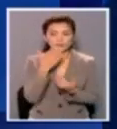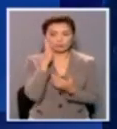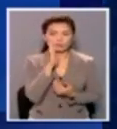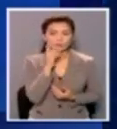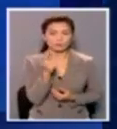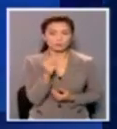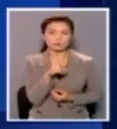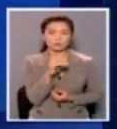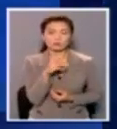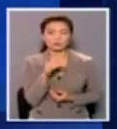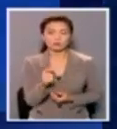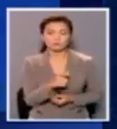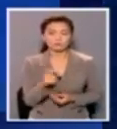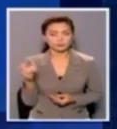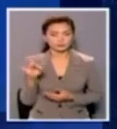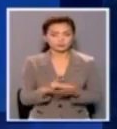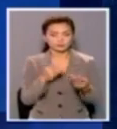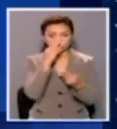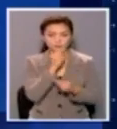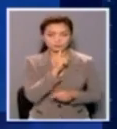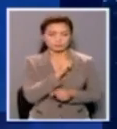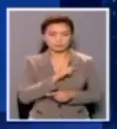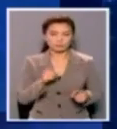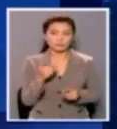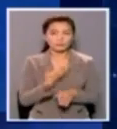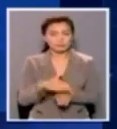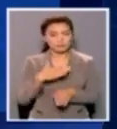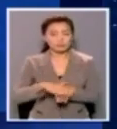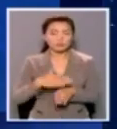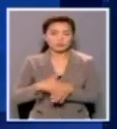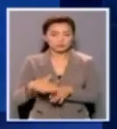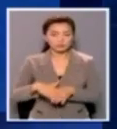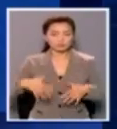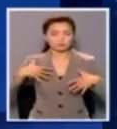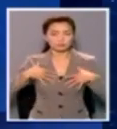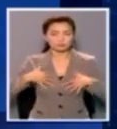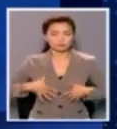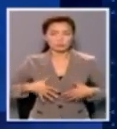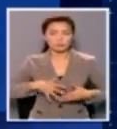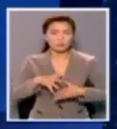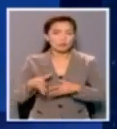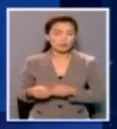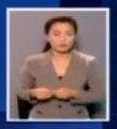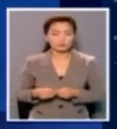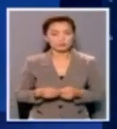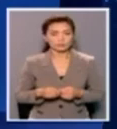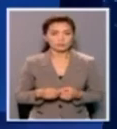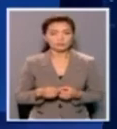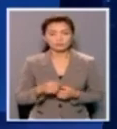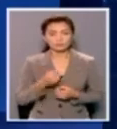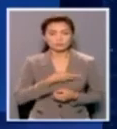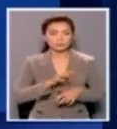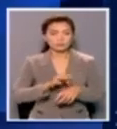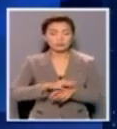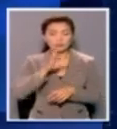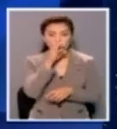сутегі екен. Ол адамға бірден әсер етпейді. Жылдар бойы біртіндеп тыныс жолдарын жауып, организмді тұншықтырады.